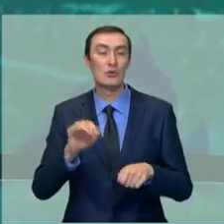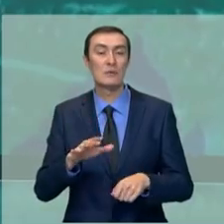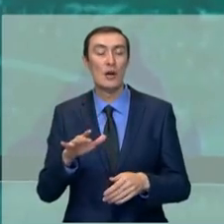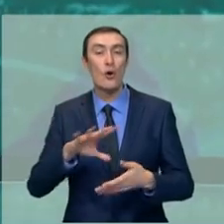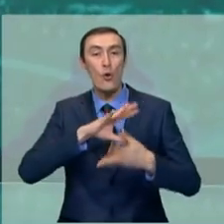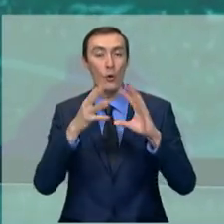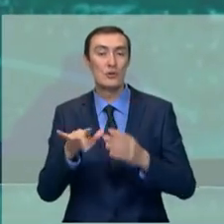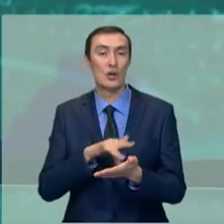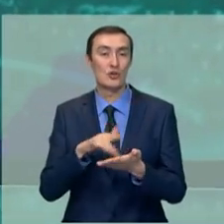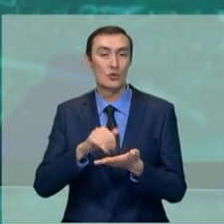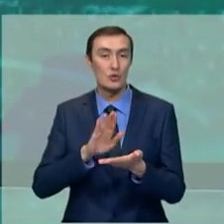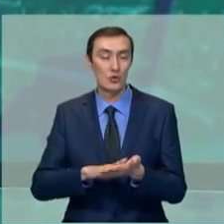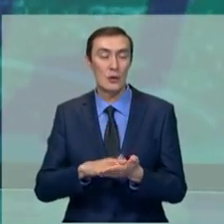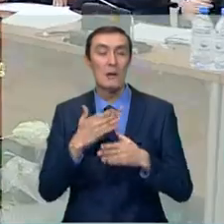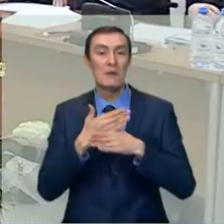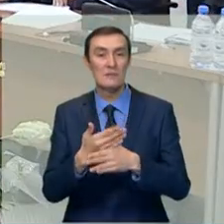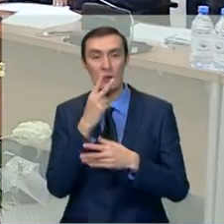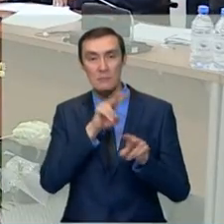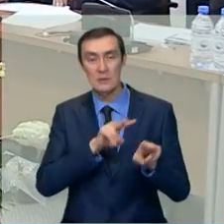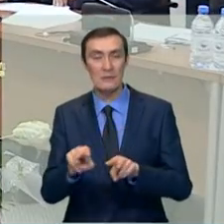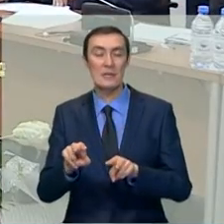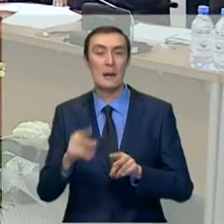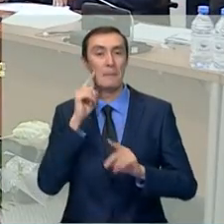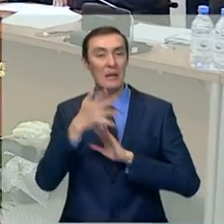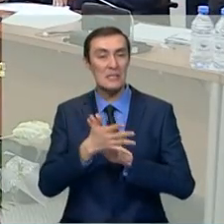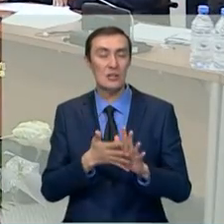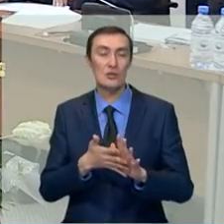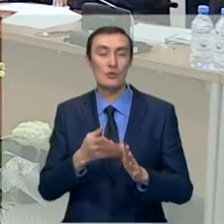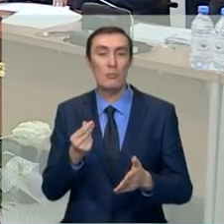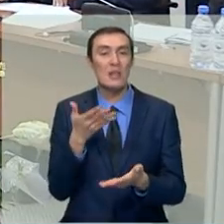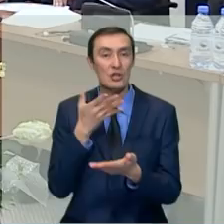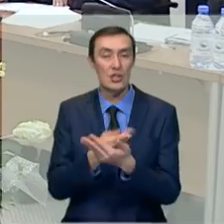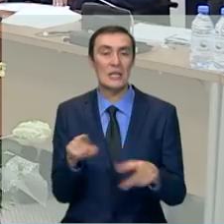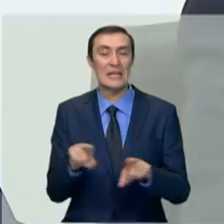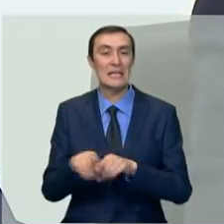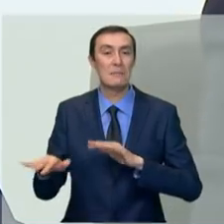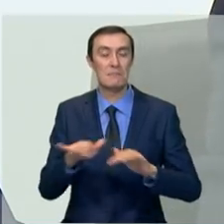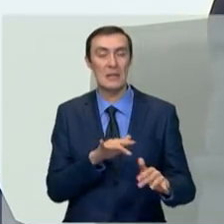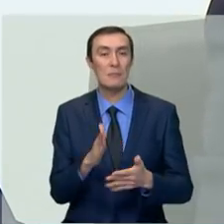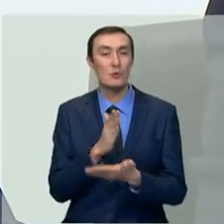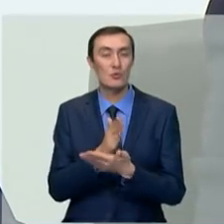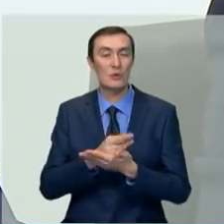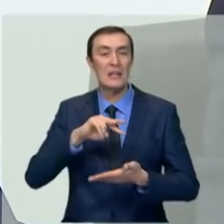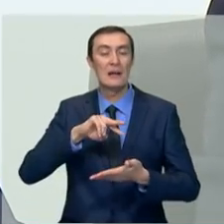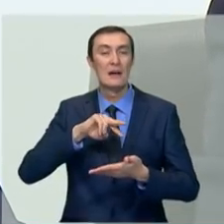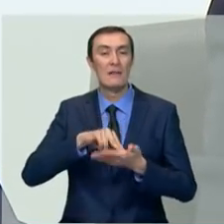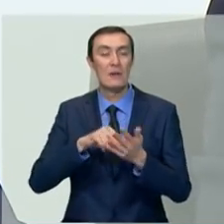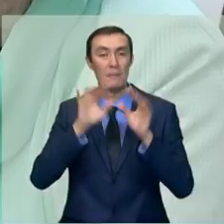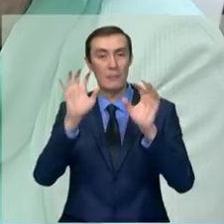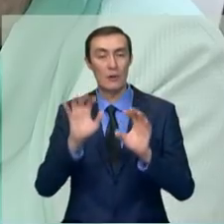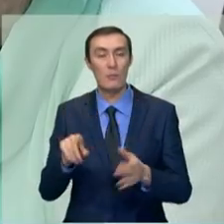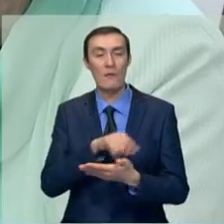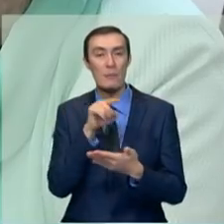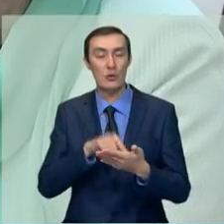общий расчетный счет, что позволит им следить за прозрачностью платежей. Такие меры предусмотрены в законопроекте по вопросам